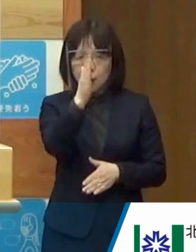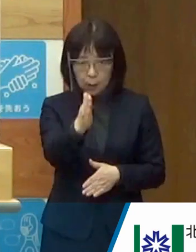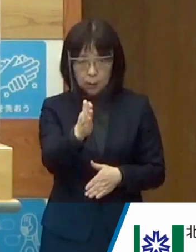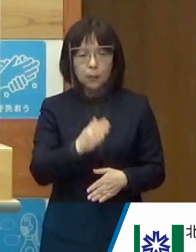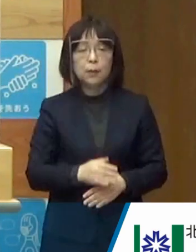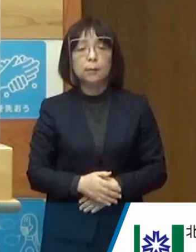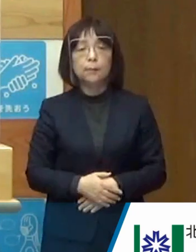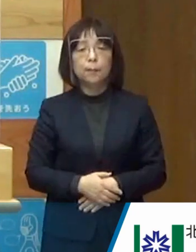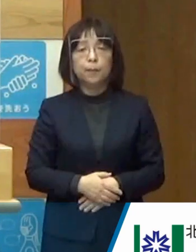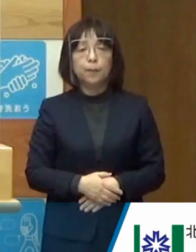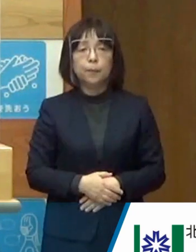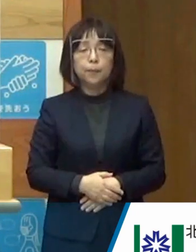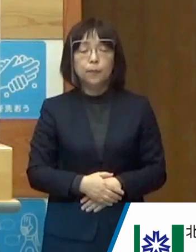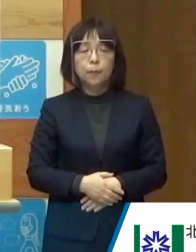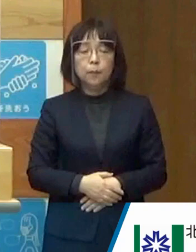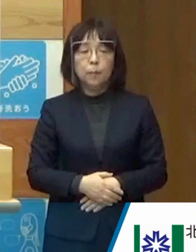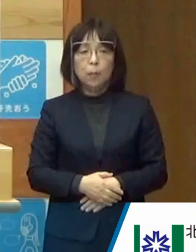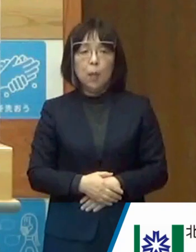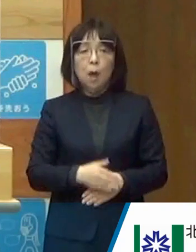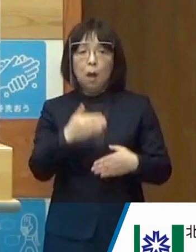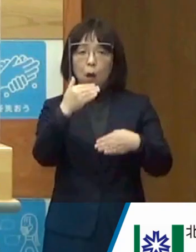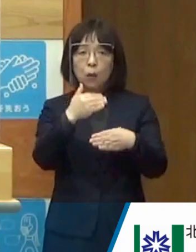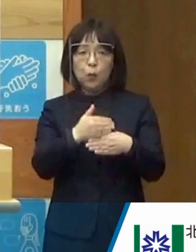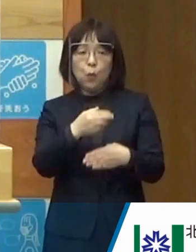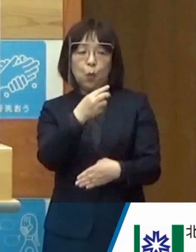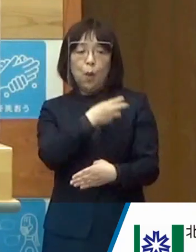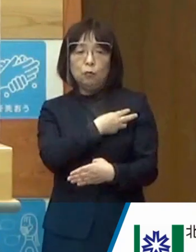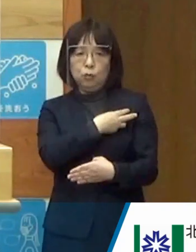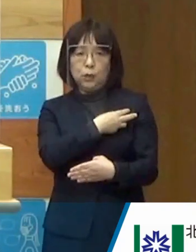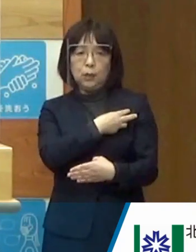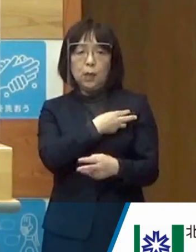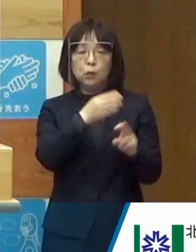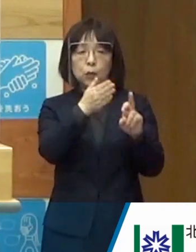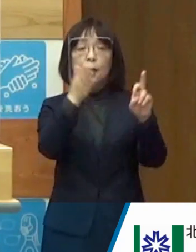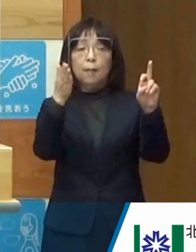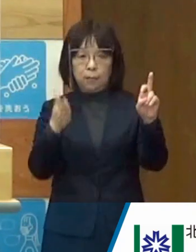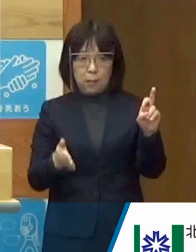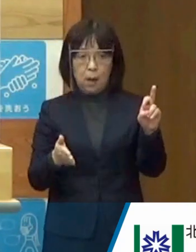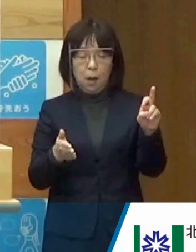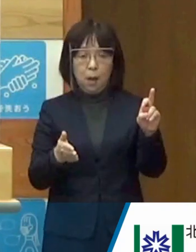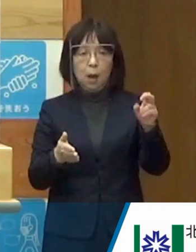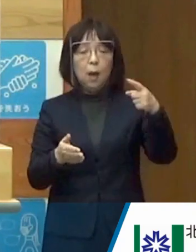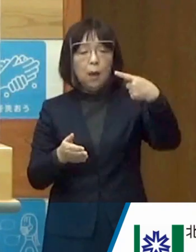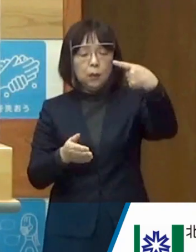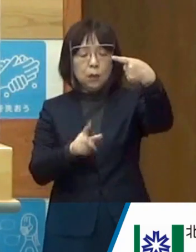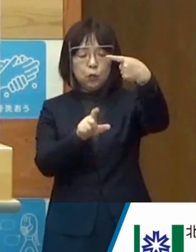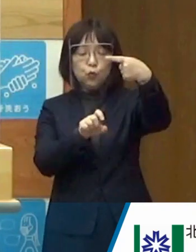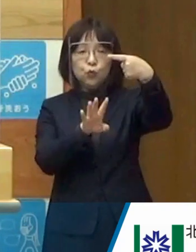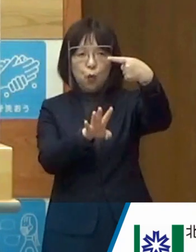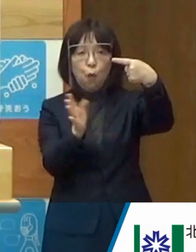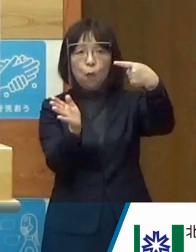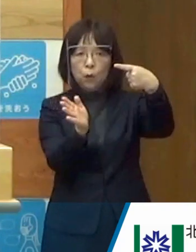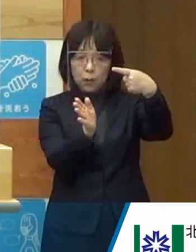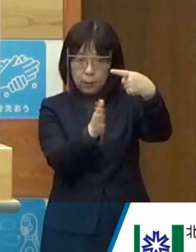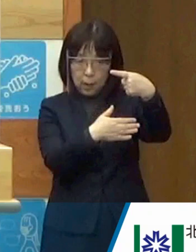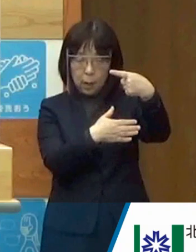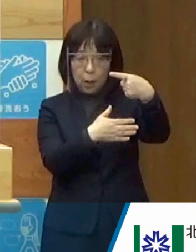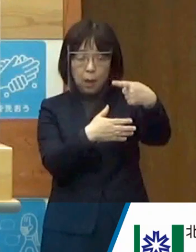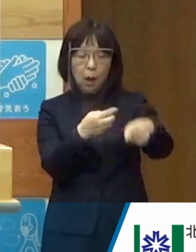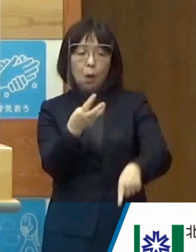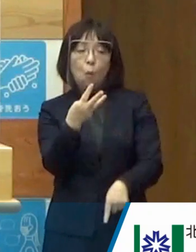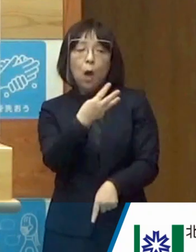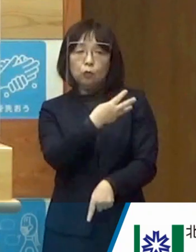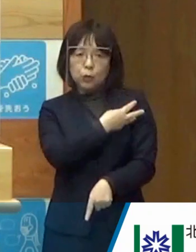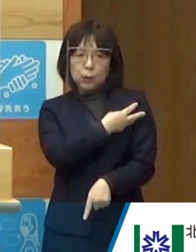。道のワクチン接種センターにおきましては、明日14日からワクチンの接種を再